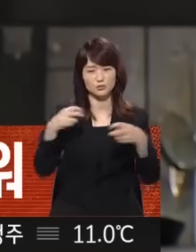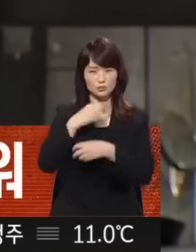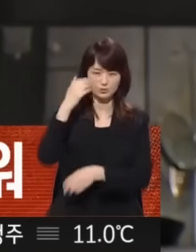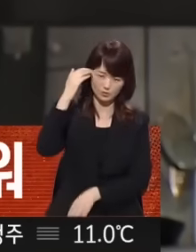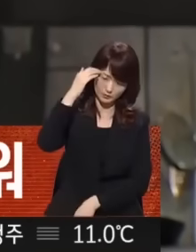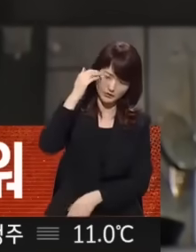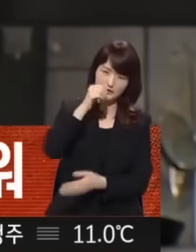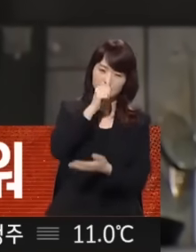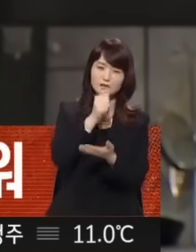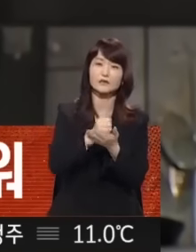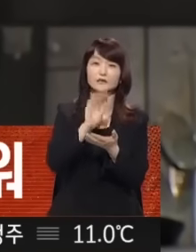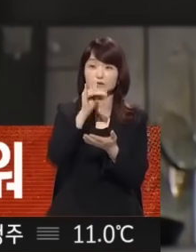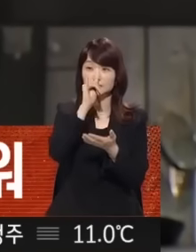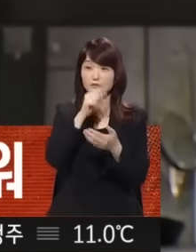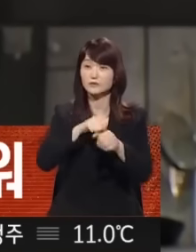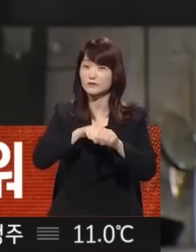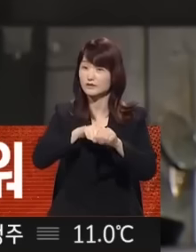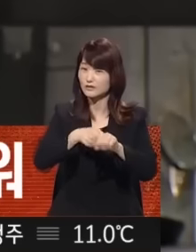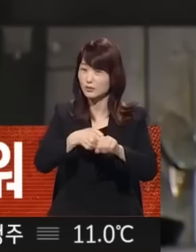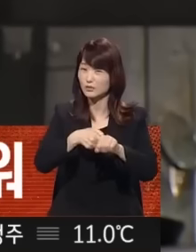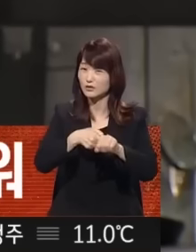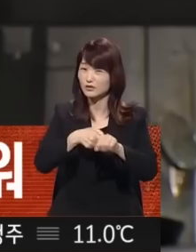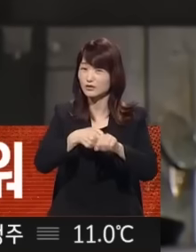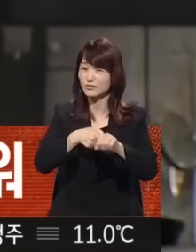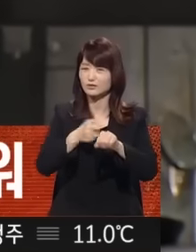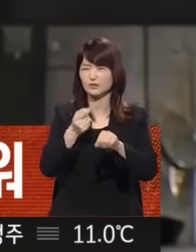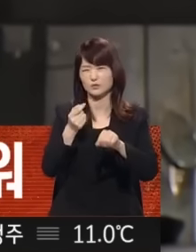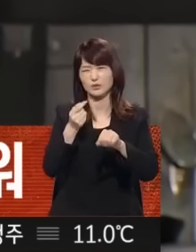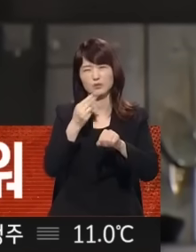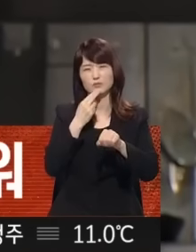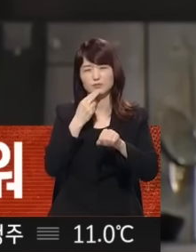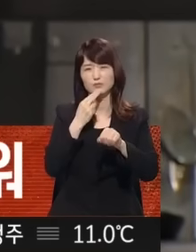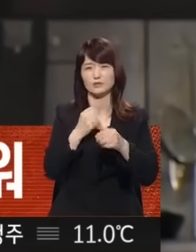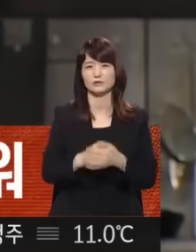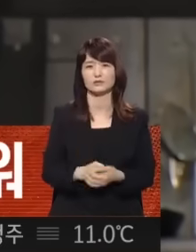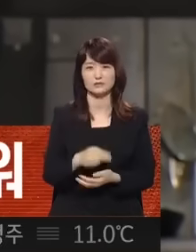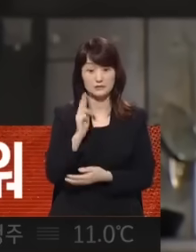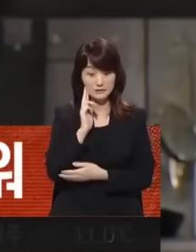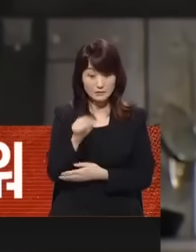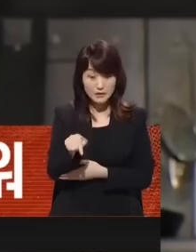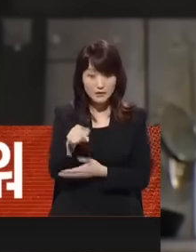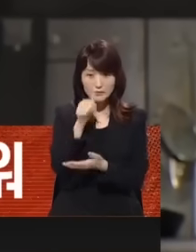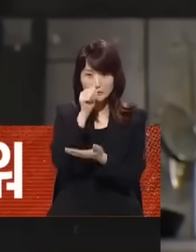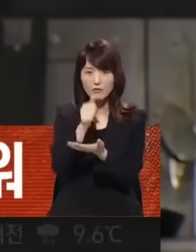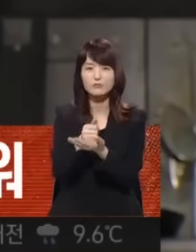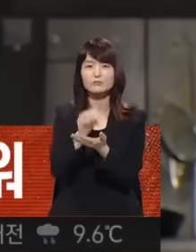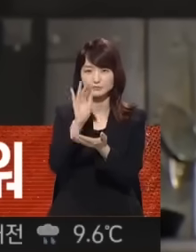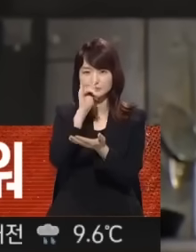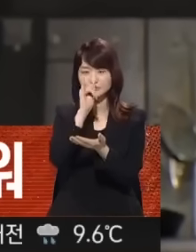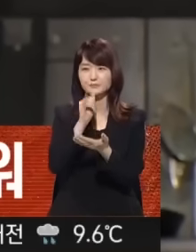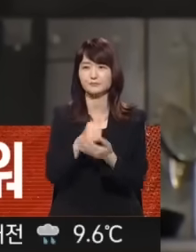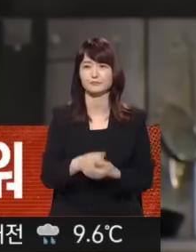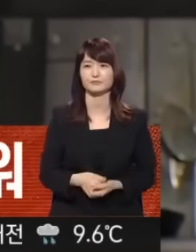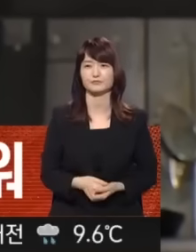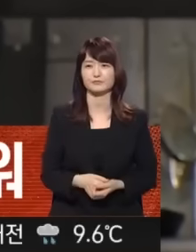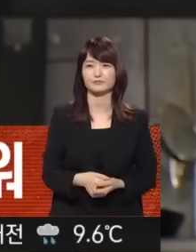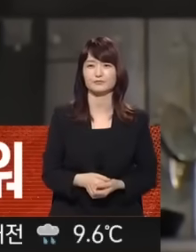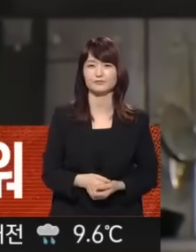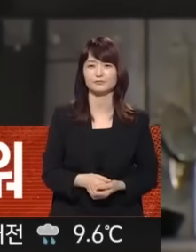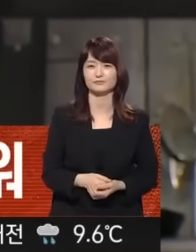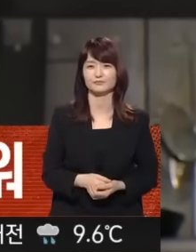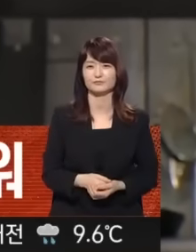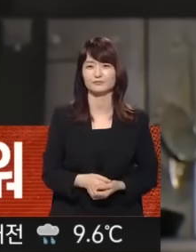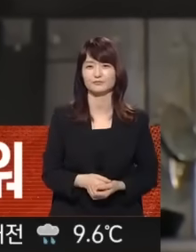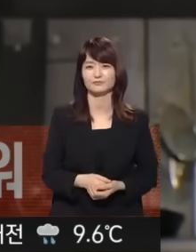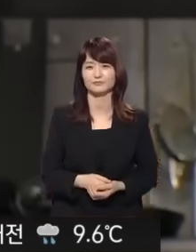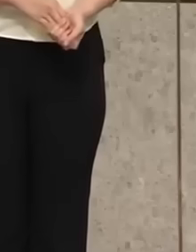수도 있어요. 뭐 이게 처벌한 예는 크게 많지는 않지만 저게 너무 심각해지면 범죄가 될 수 있다 이렇게 생각도 듭니다.